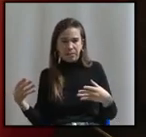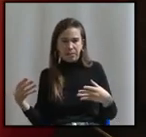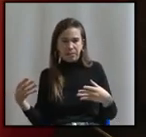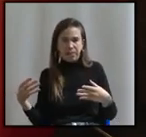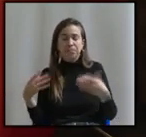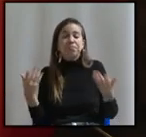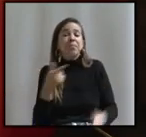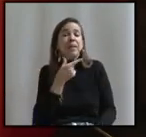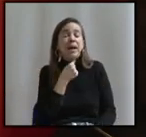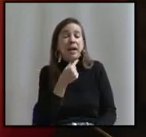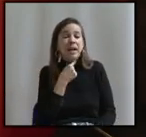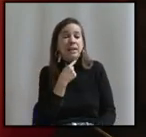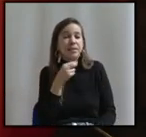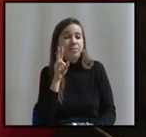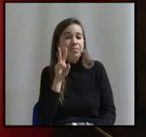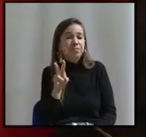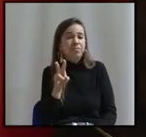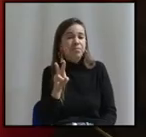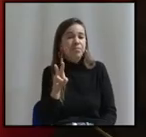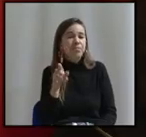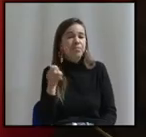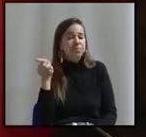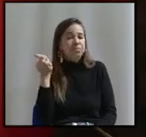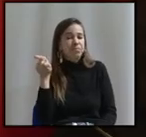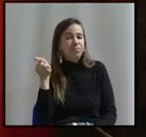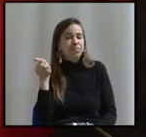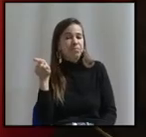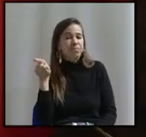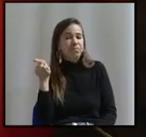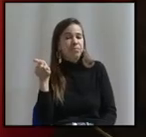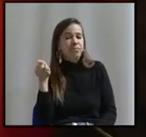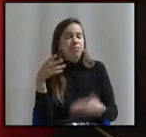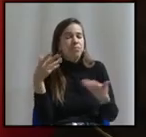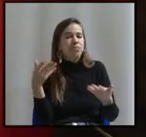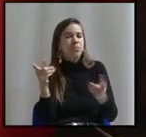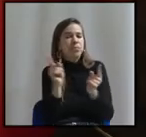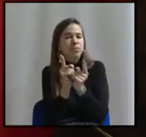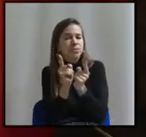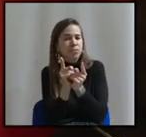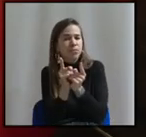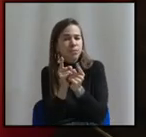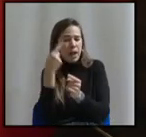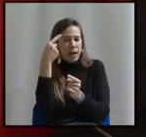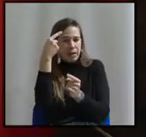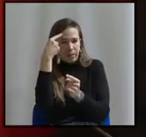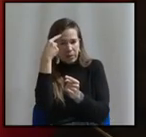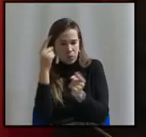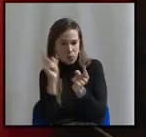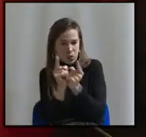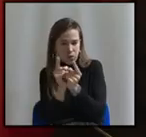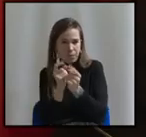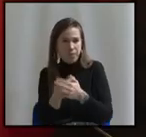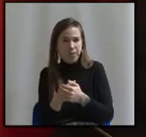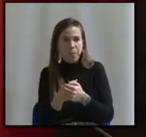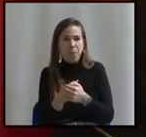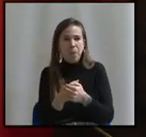M'ha fet gràcia, quan aquí han comentat, els hi faré un petit recordatori. I vostè,